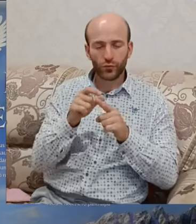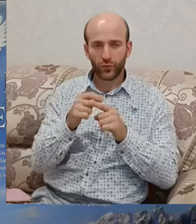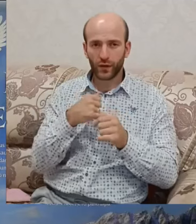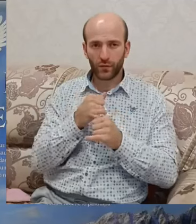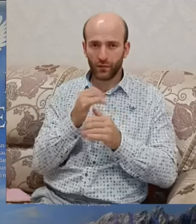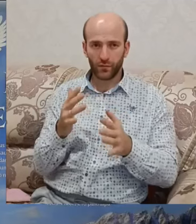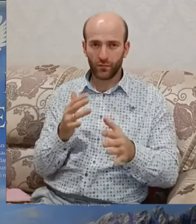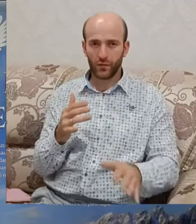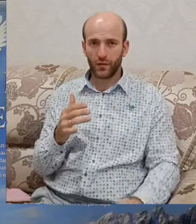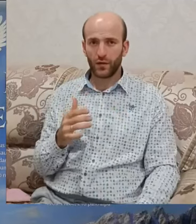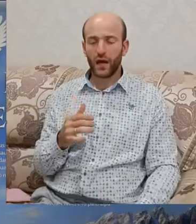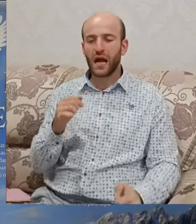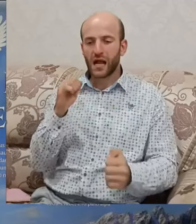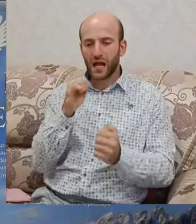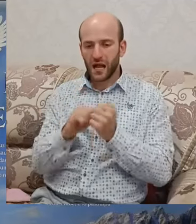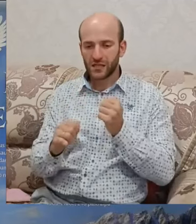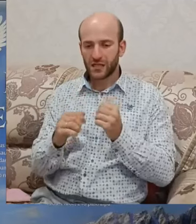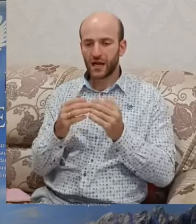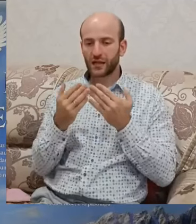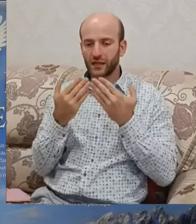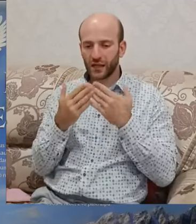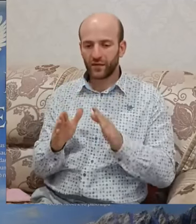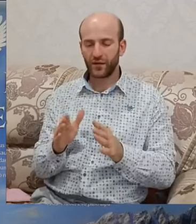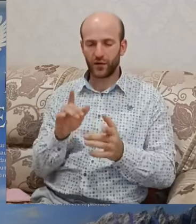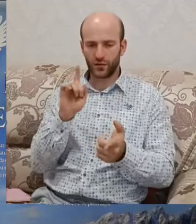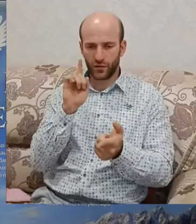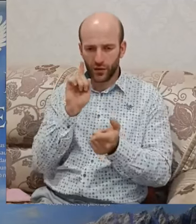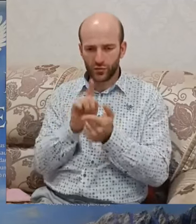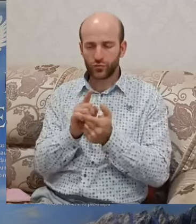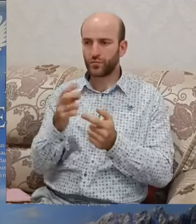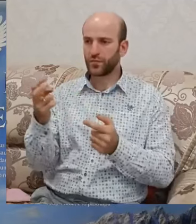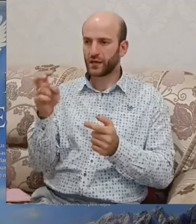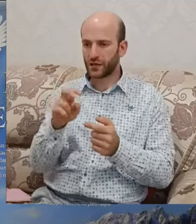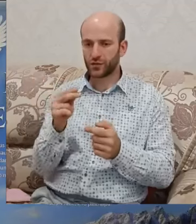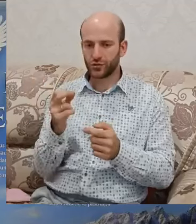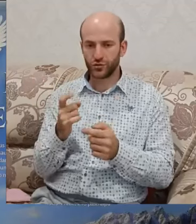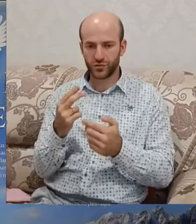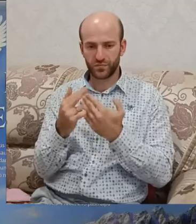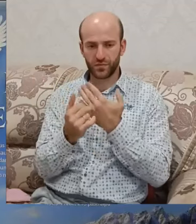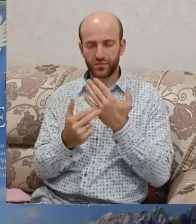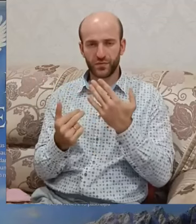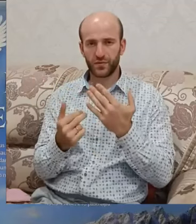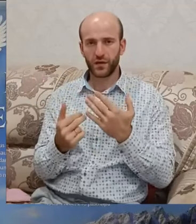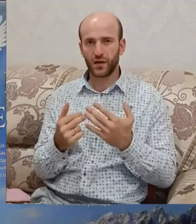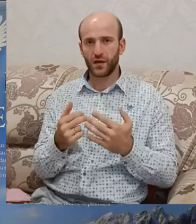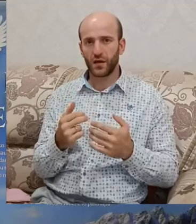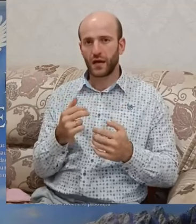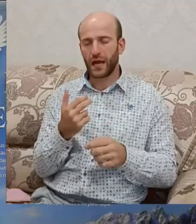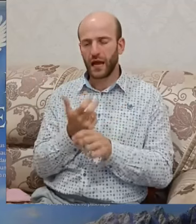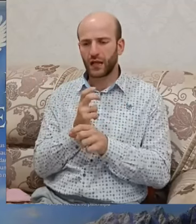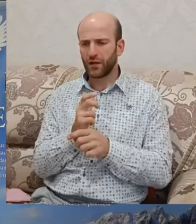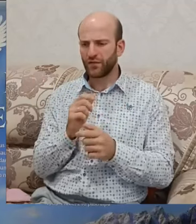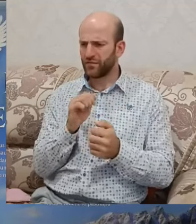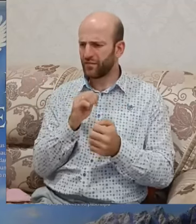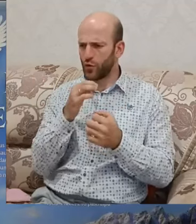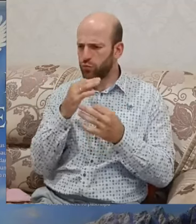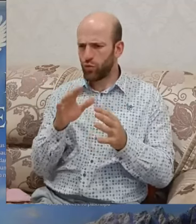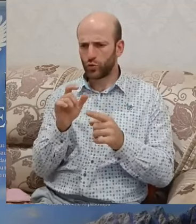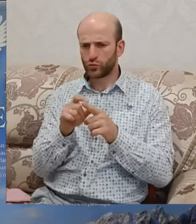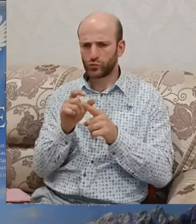Ir каждое откровение должно прийти через неё. Matote, tai turi būti pagal žodį. Видите, это должно быть по слову.